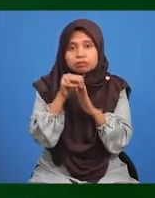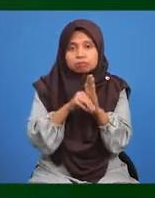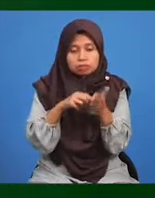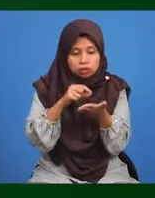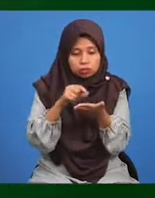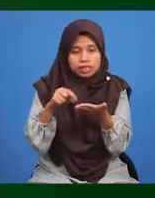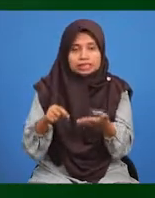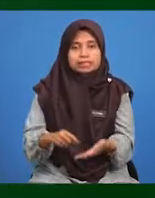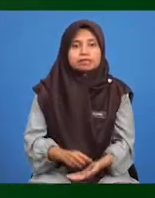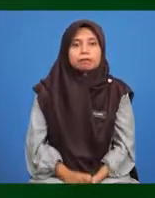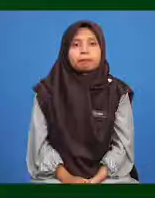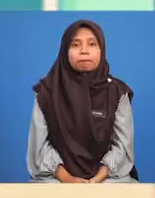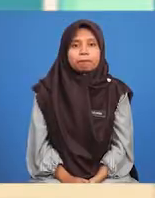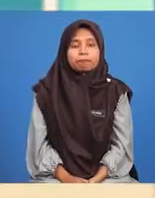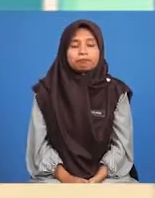tulis-menulis.